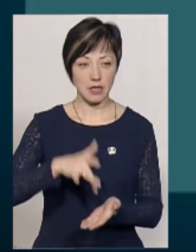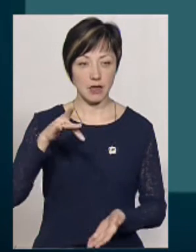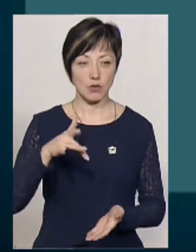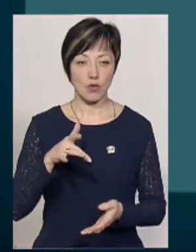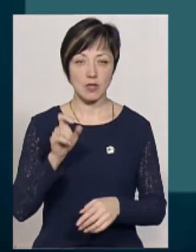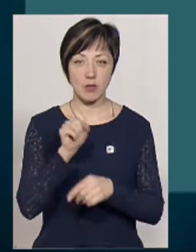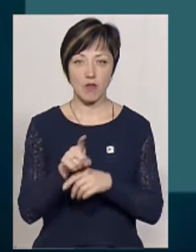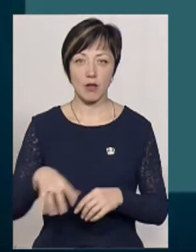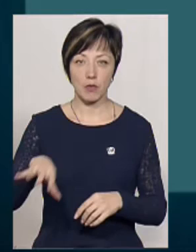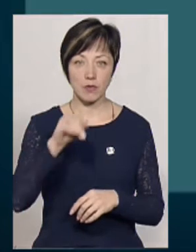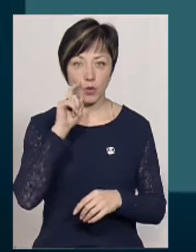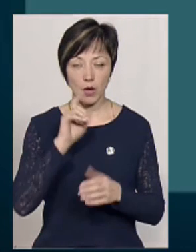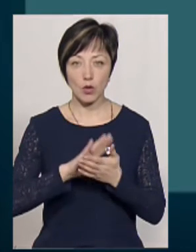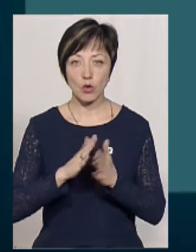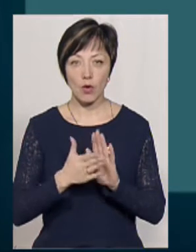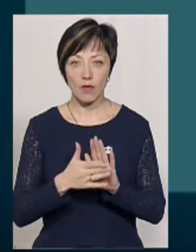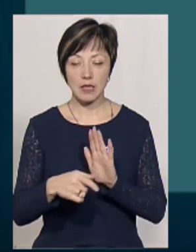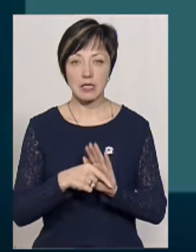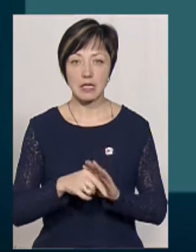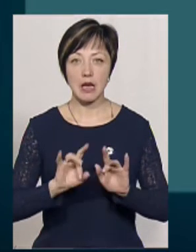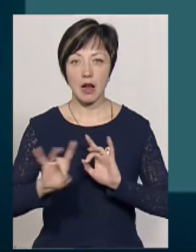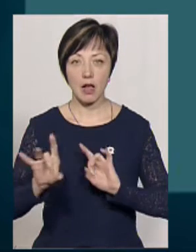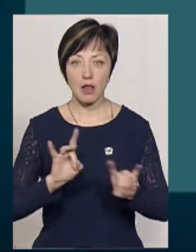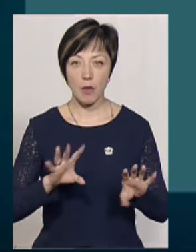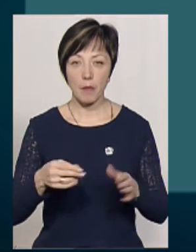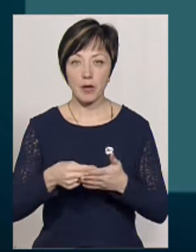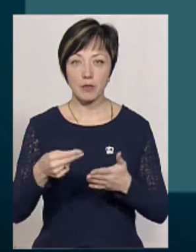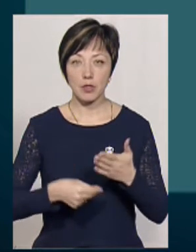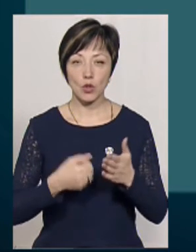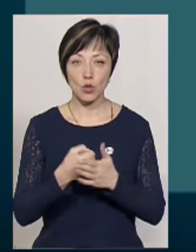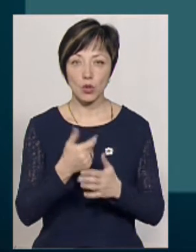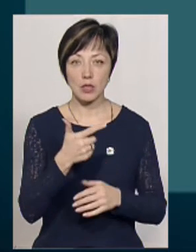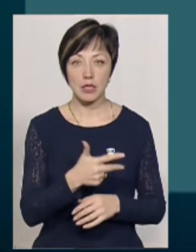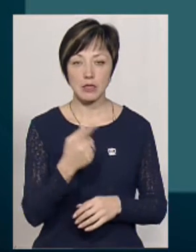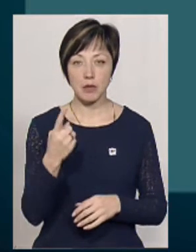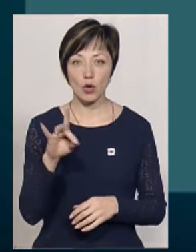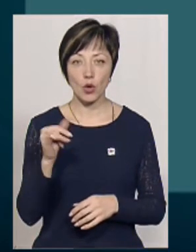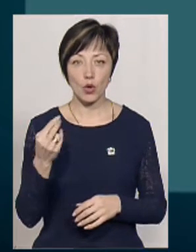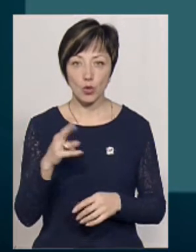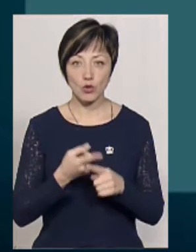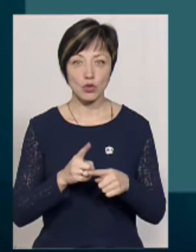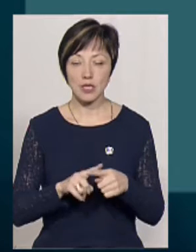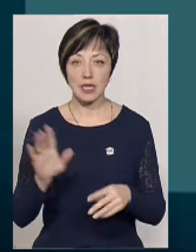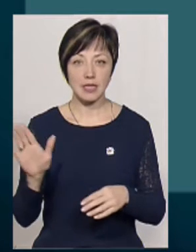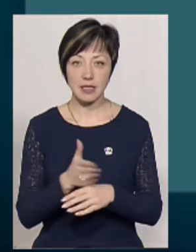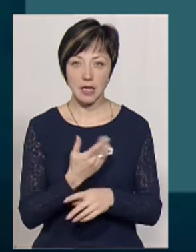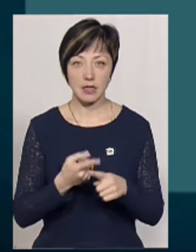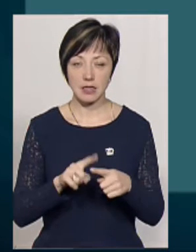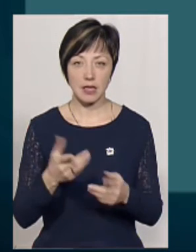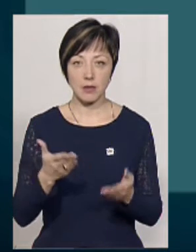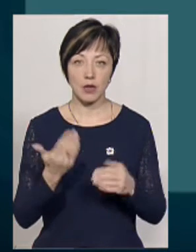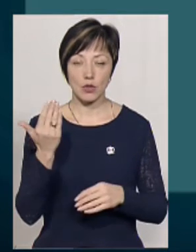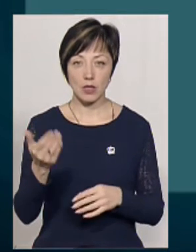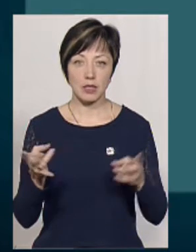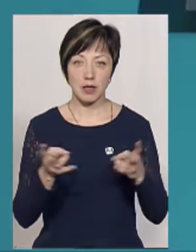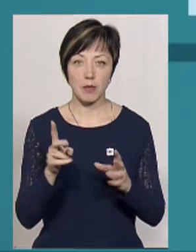по всій Україні. Договір з рекламодавцями підписаний до 31 грудня. То, що рекламодавці їх не зняли ще, це, напевно, до них швидше